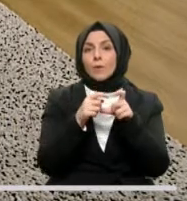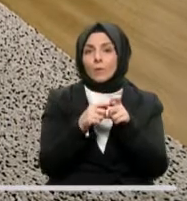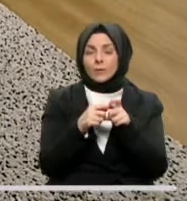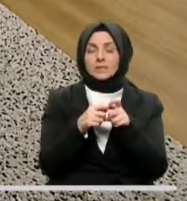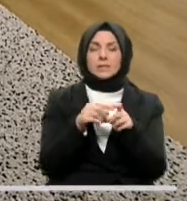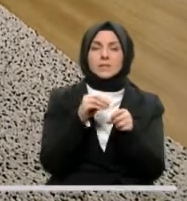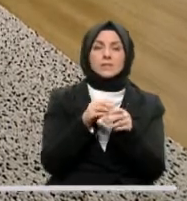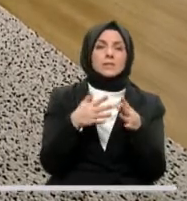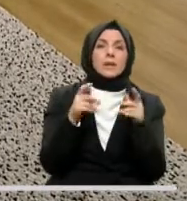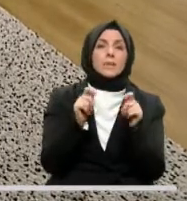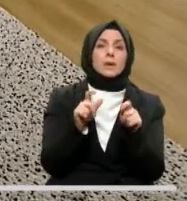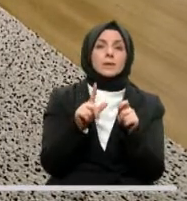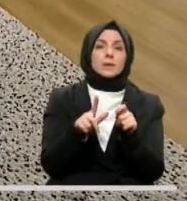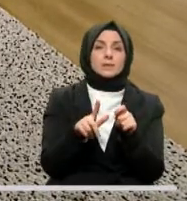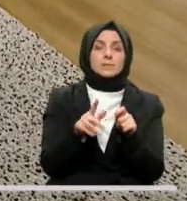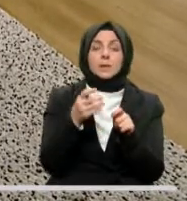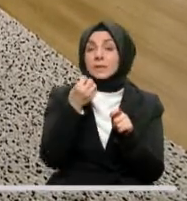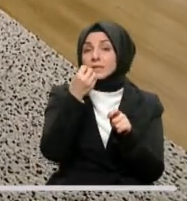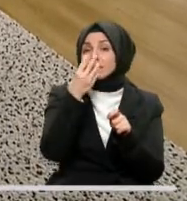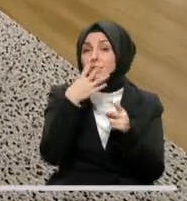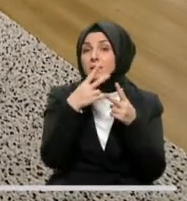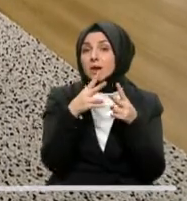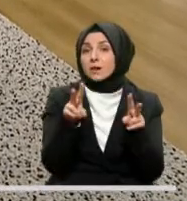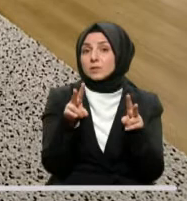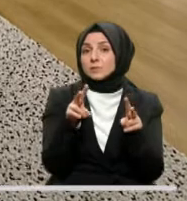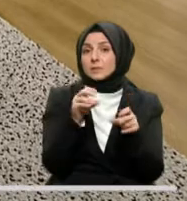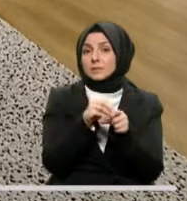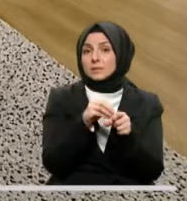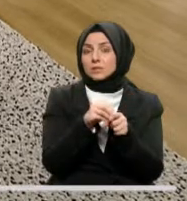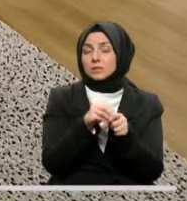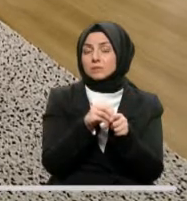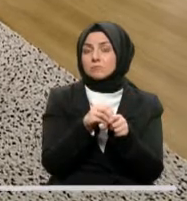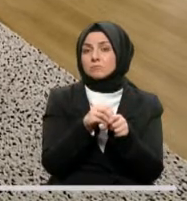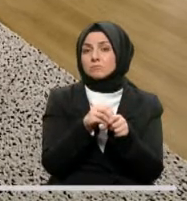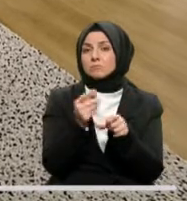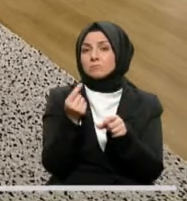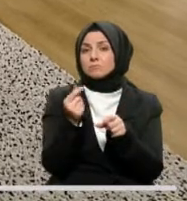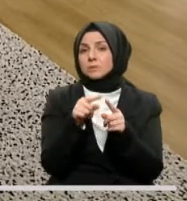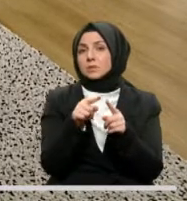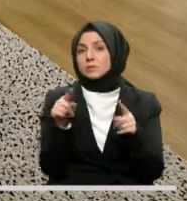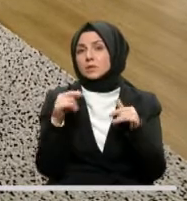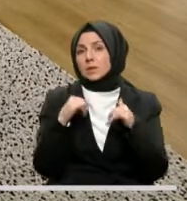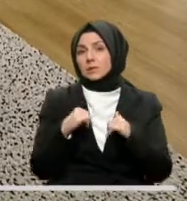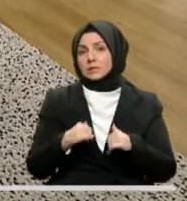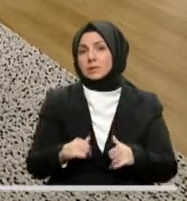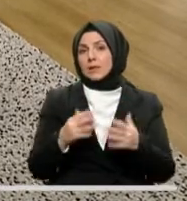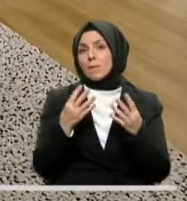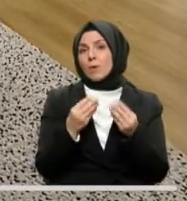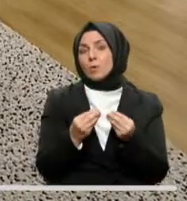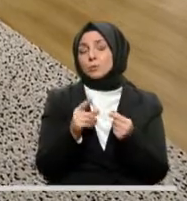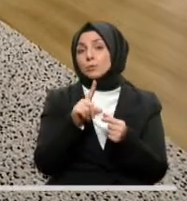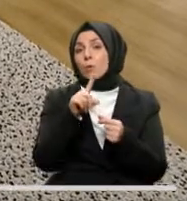hep gibi bilgiler ve Orkide neden çiçek açmaz orkideler dinleme diyor doğada dinlenmeye gider işte kaçma çiçek açması için Orkidenin